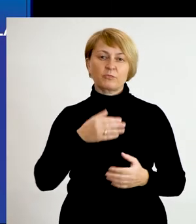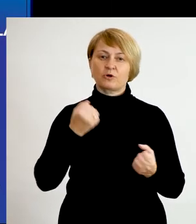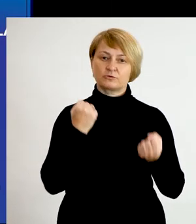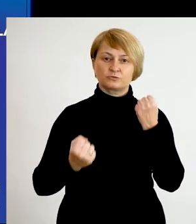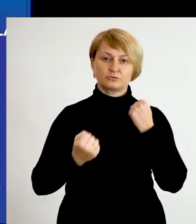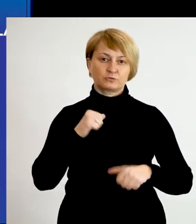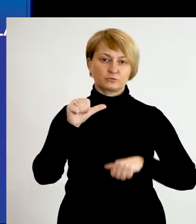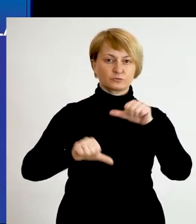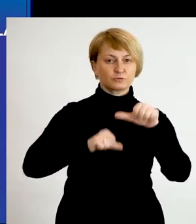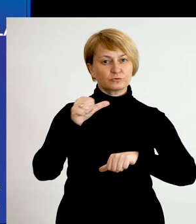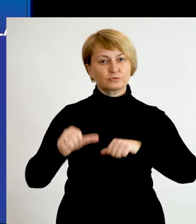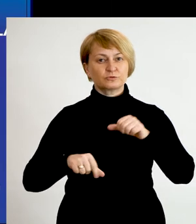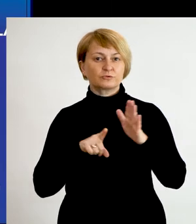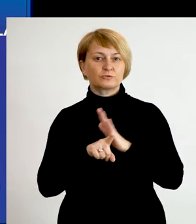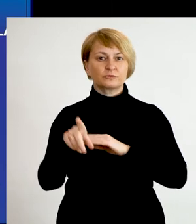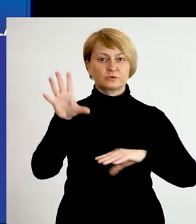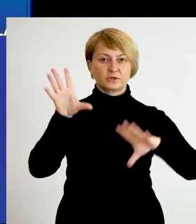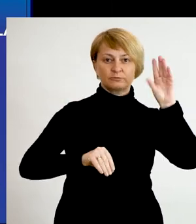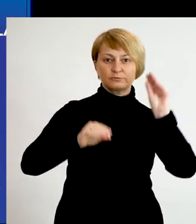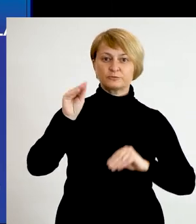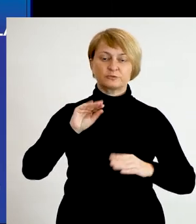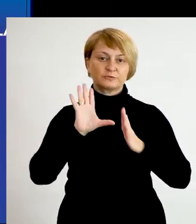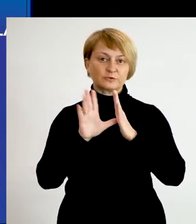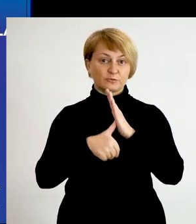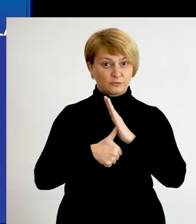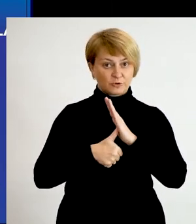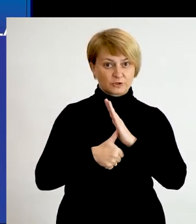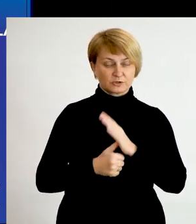budżetu miasta, roku, który